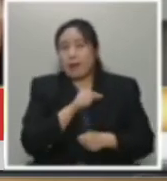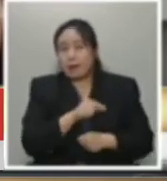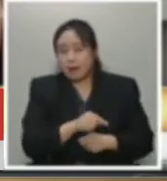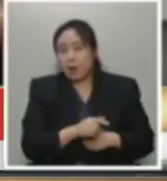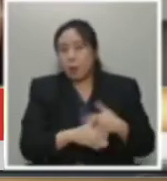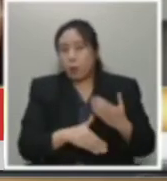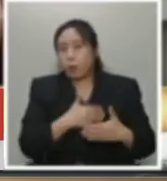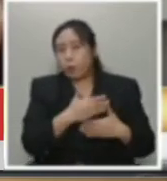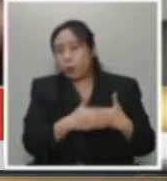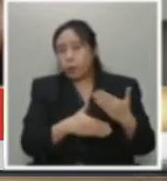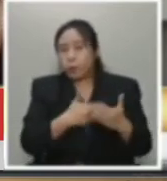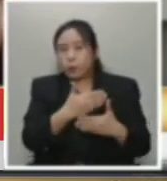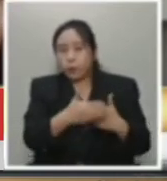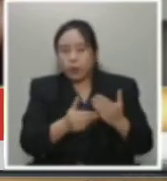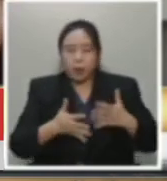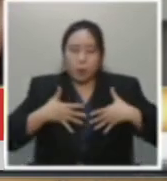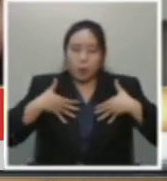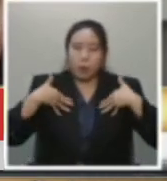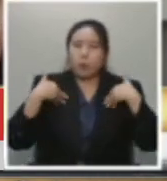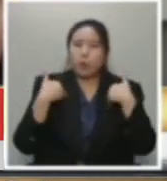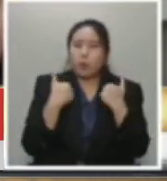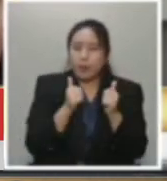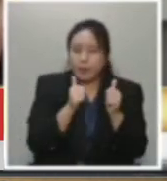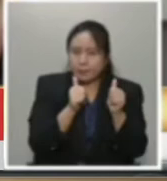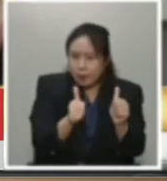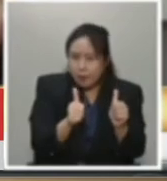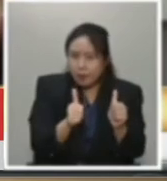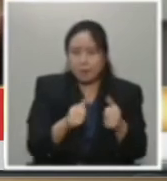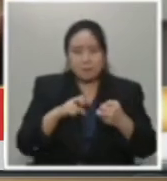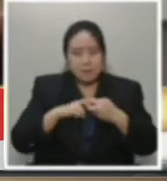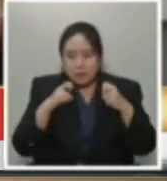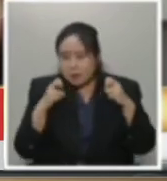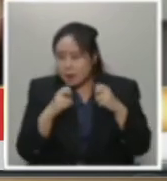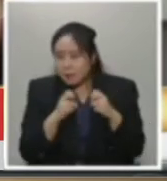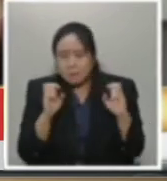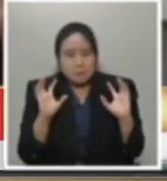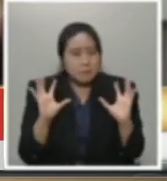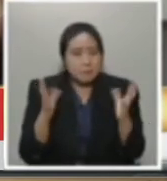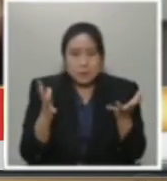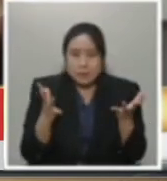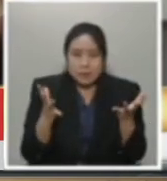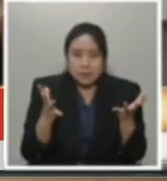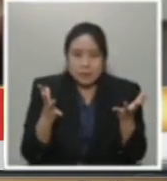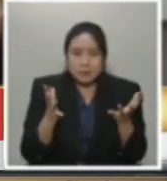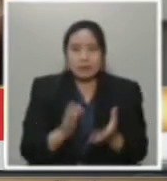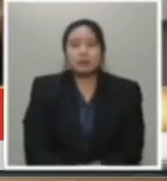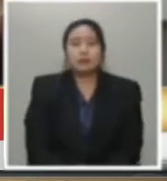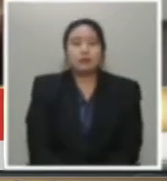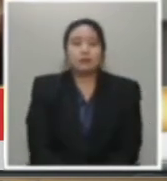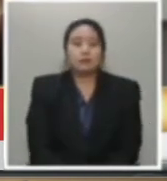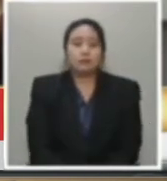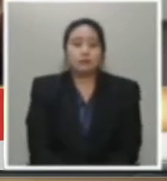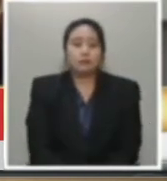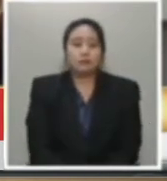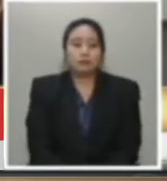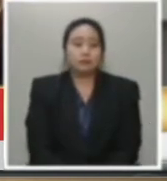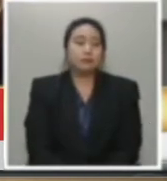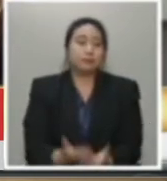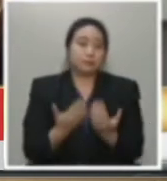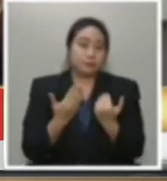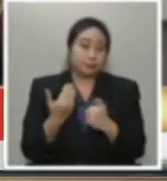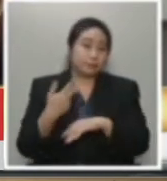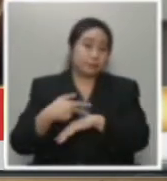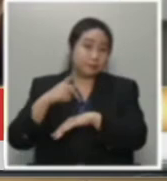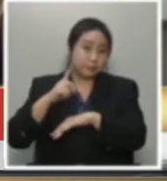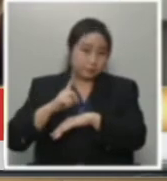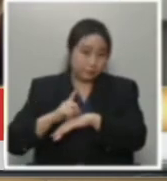จึงจะอยู่อย่างสุขสบายไร้ปัญหาทุกกรณีค่ะในเรื่องนี้นะคะท่านประธานที่เคารพ